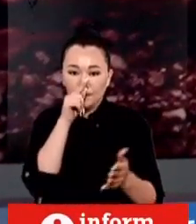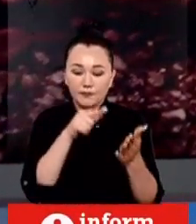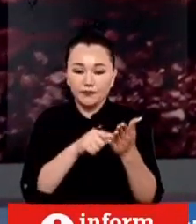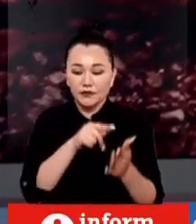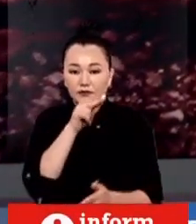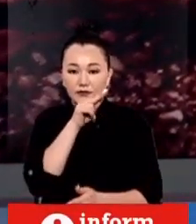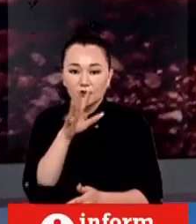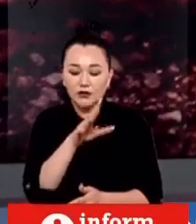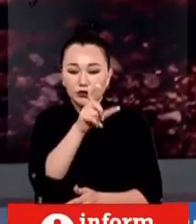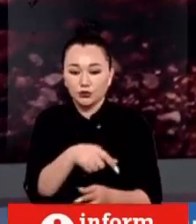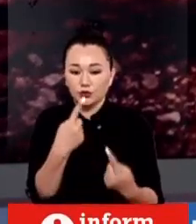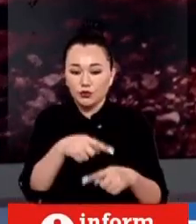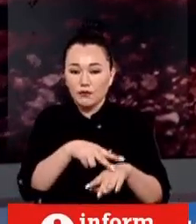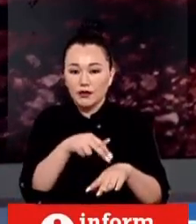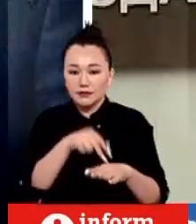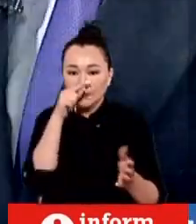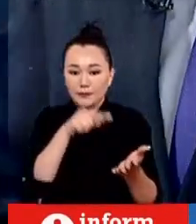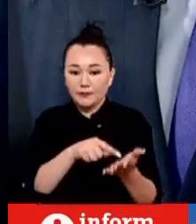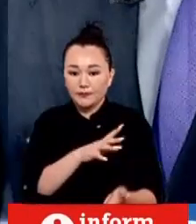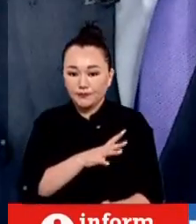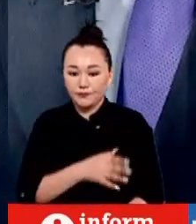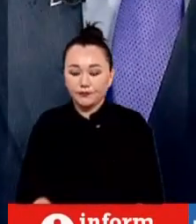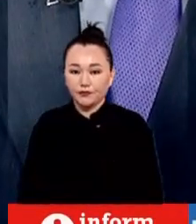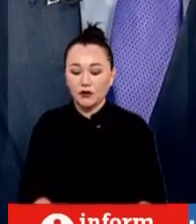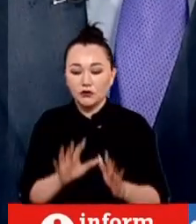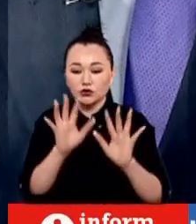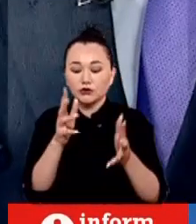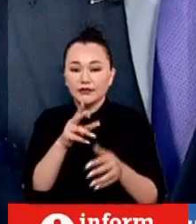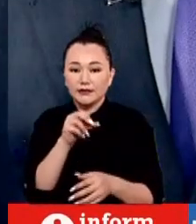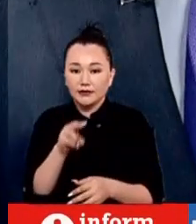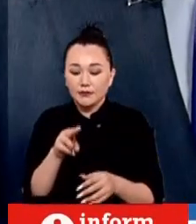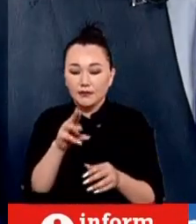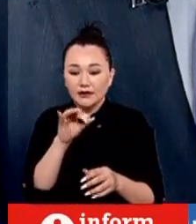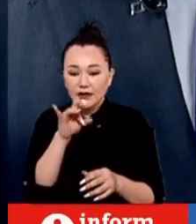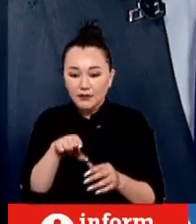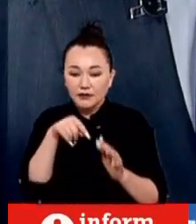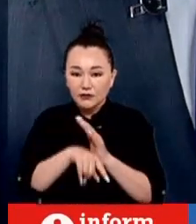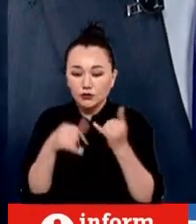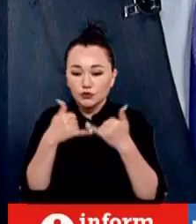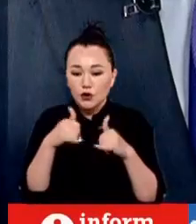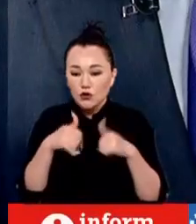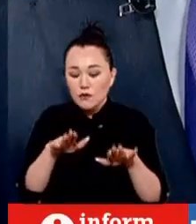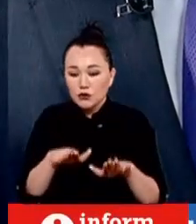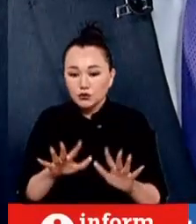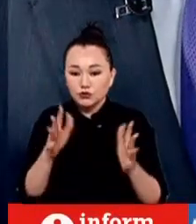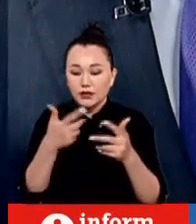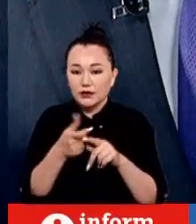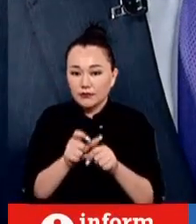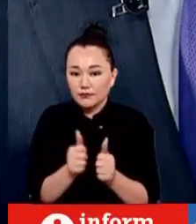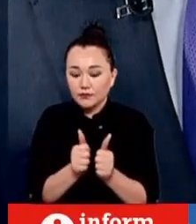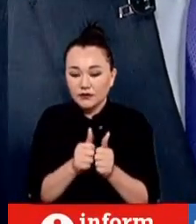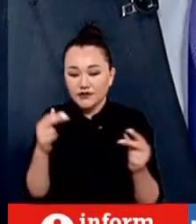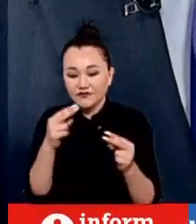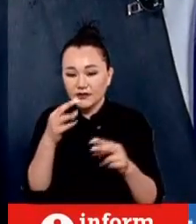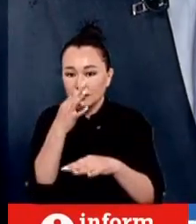абайсызда тәртіп сақшысына тиген. Оқиға департамент ғимаратында ас бөлмесінде болған, ал сол маңда болған